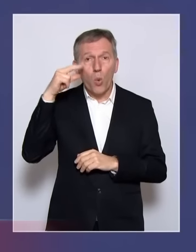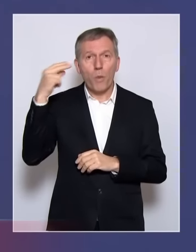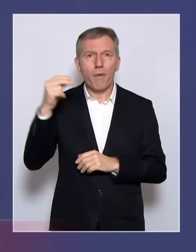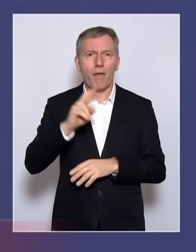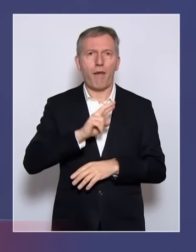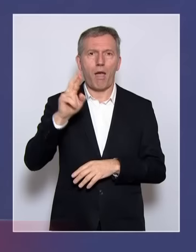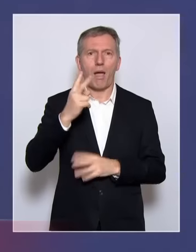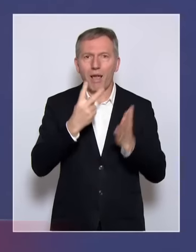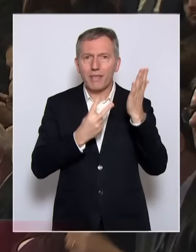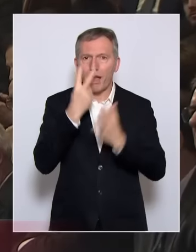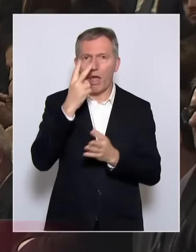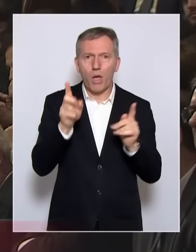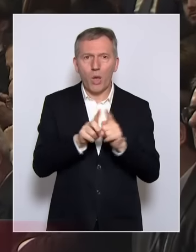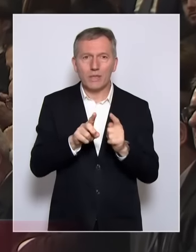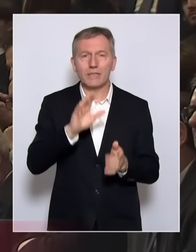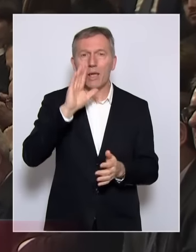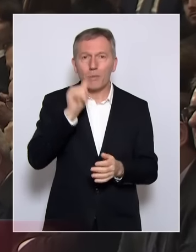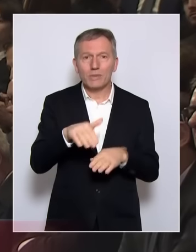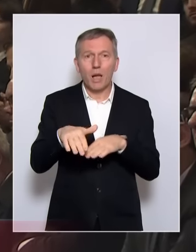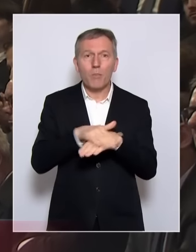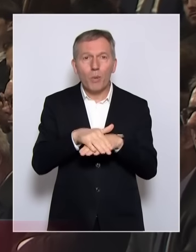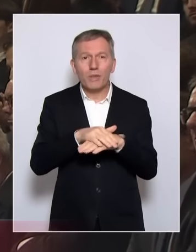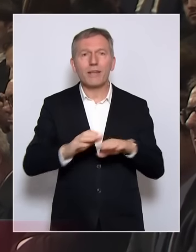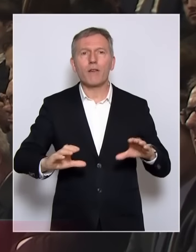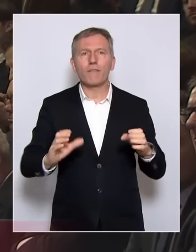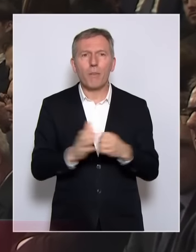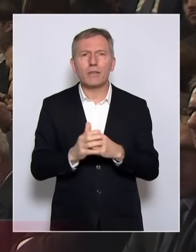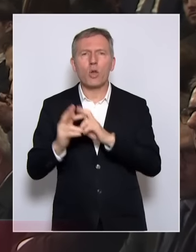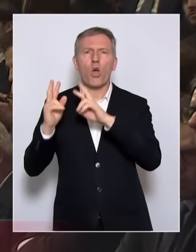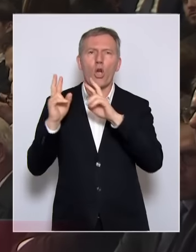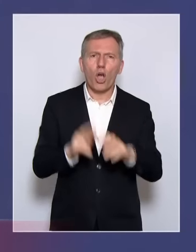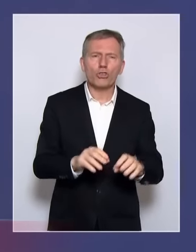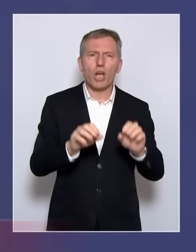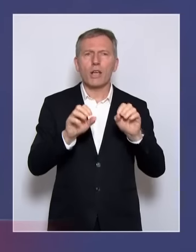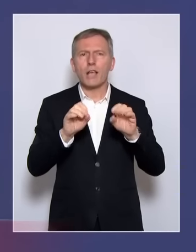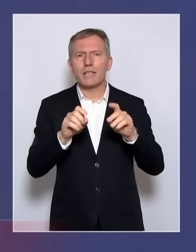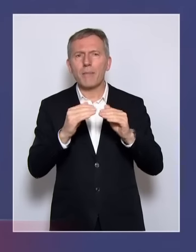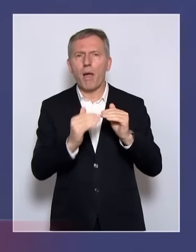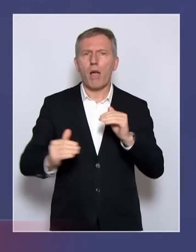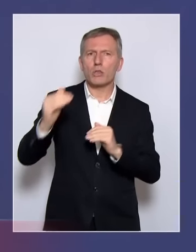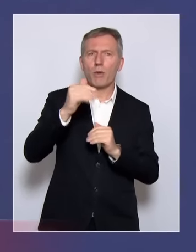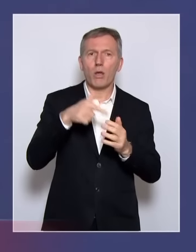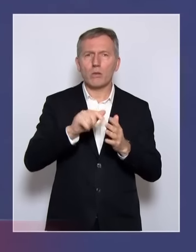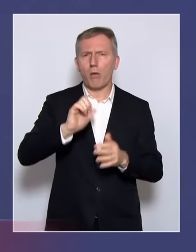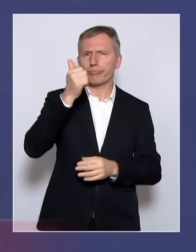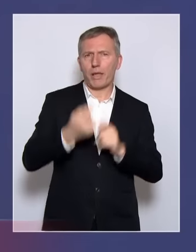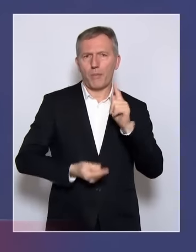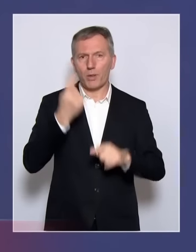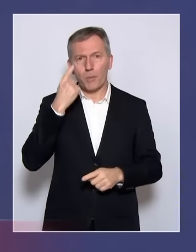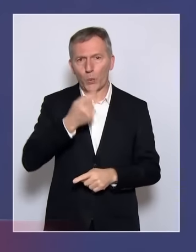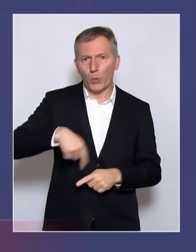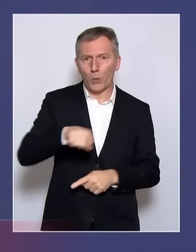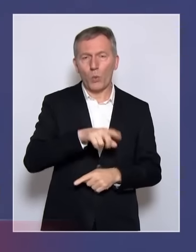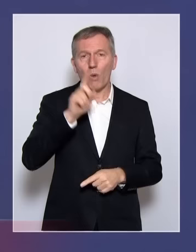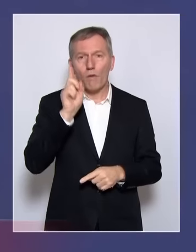les talents. Et c'est pourquoi cette politique de formation, de recherche, d'enseignement supérieur est absolument déterminante pour notre Europe.